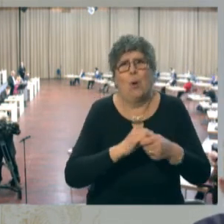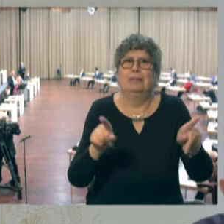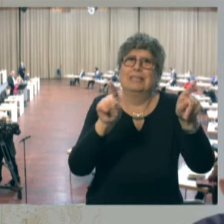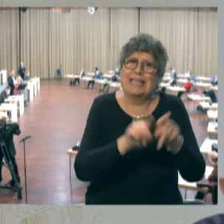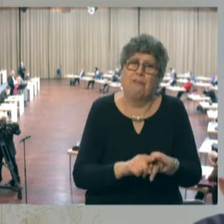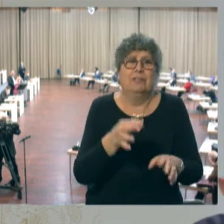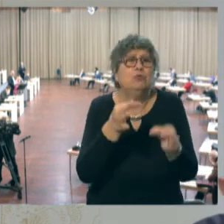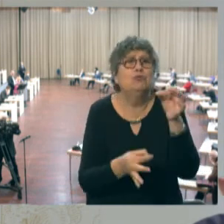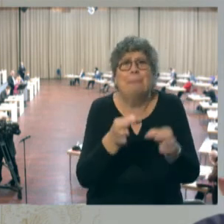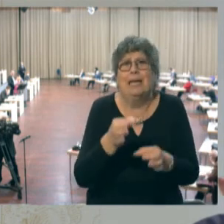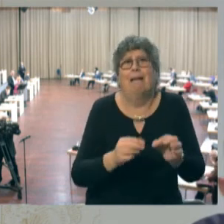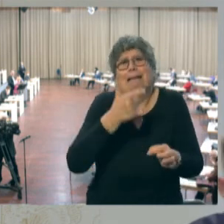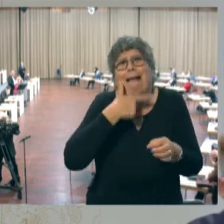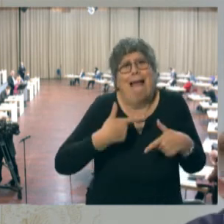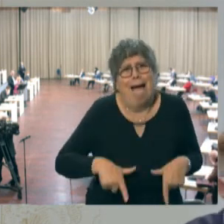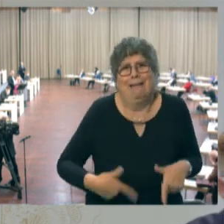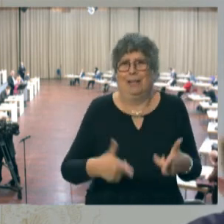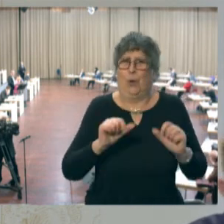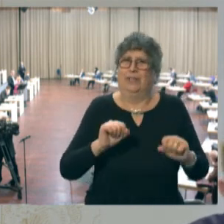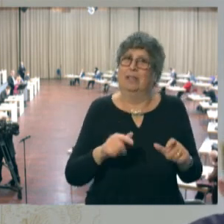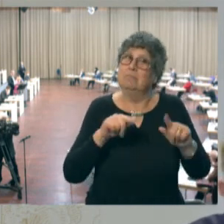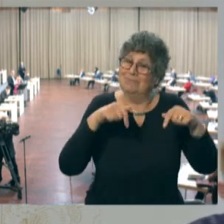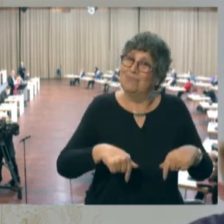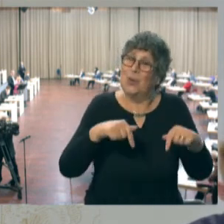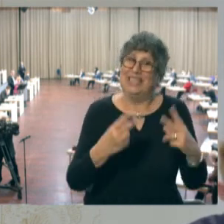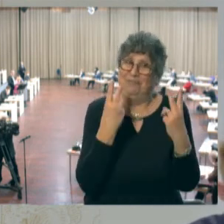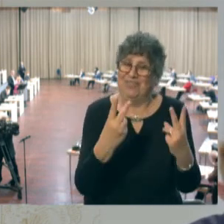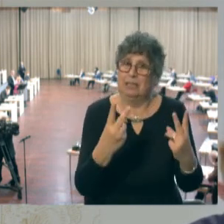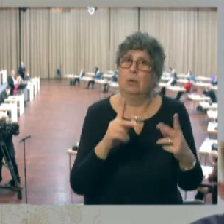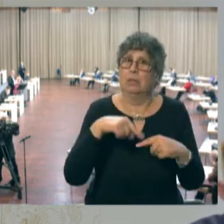wieder spielen und lachen können. Darum muss es jetzt und heute und in den